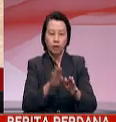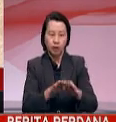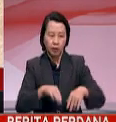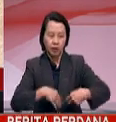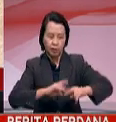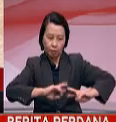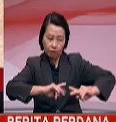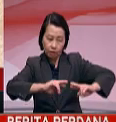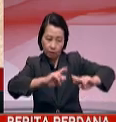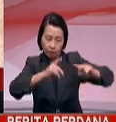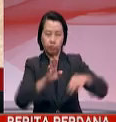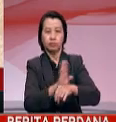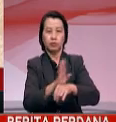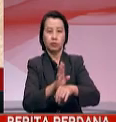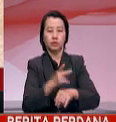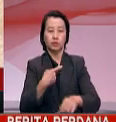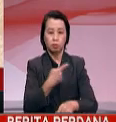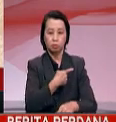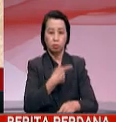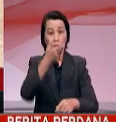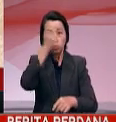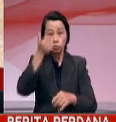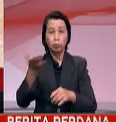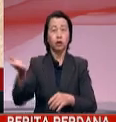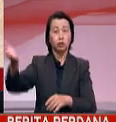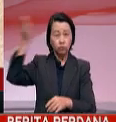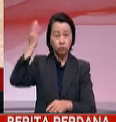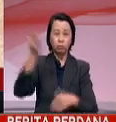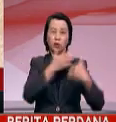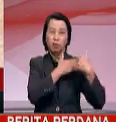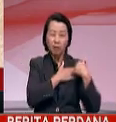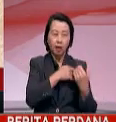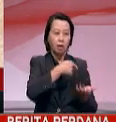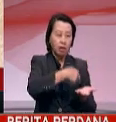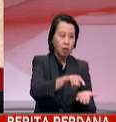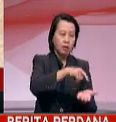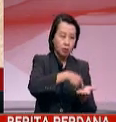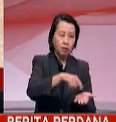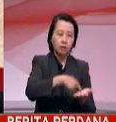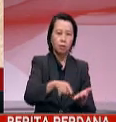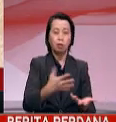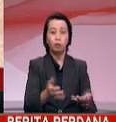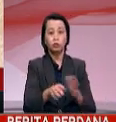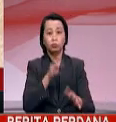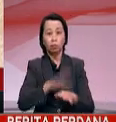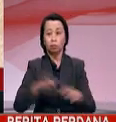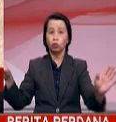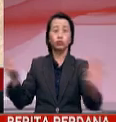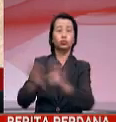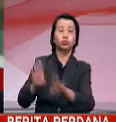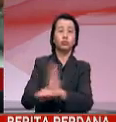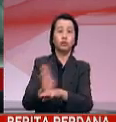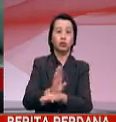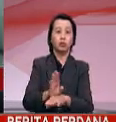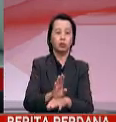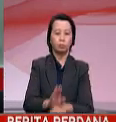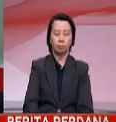semula perniagaan kita, kerana sebelum ini kita terpaksa menanggung kos operasi, kos kerugian yang sangat tinggi semasa kita terpaksa menutup perniagaan